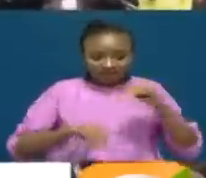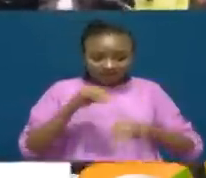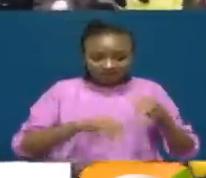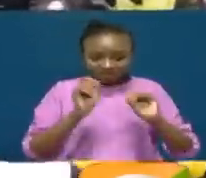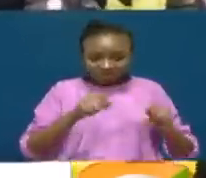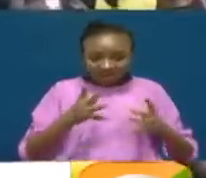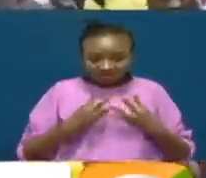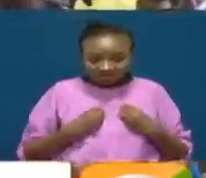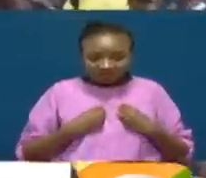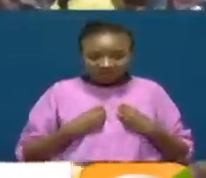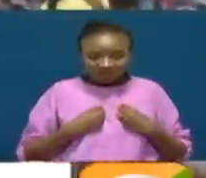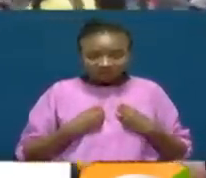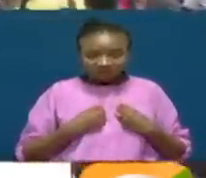kweli.